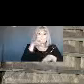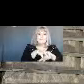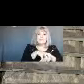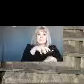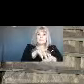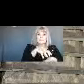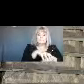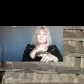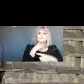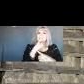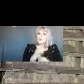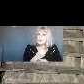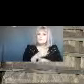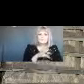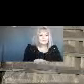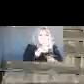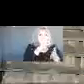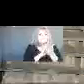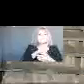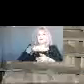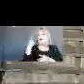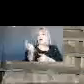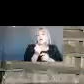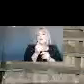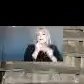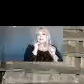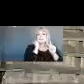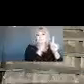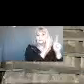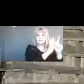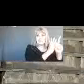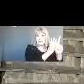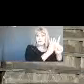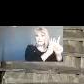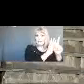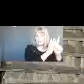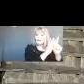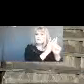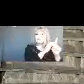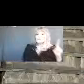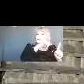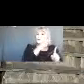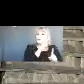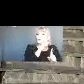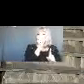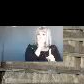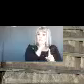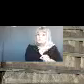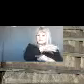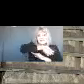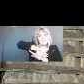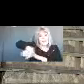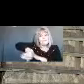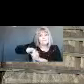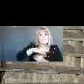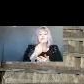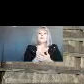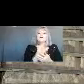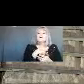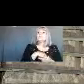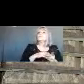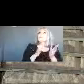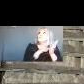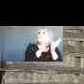daai tyd het Petrus gesê, ons moet iemand in Judas se plek kies. Iemand wat van die begin af saam met ons Jesus gevolg het,